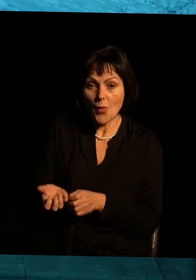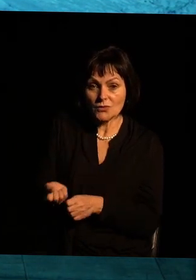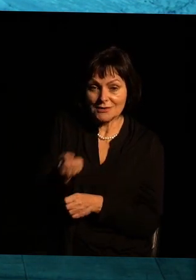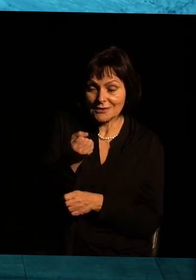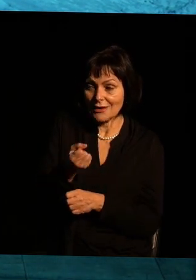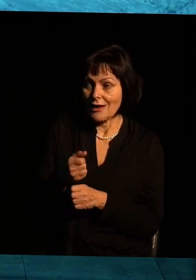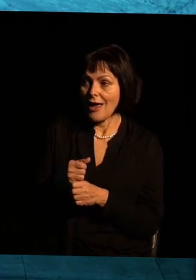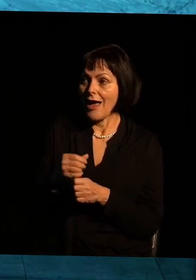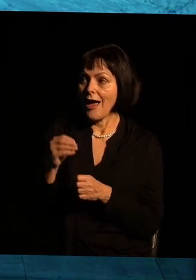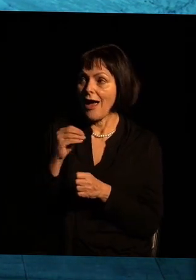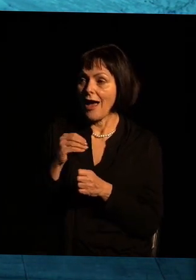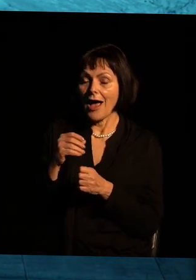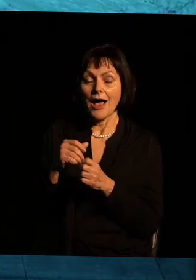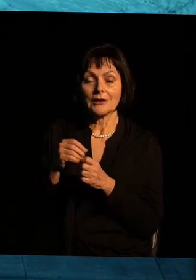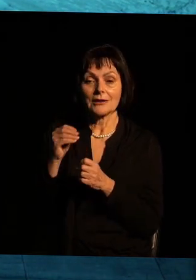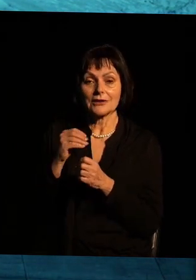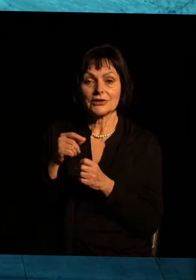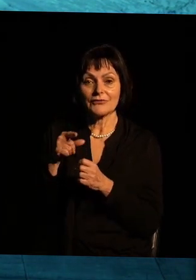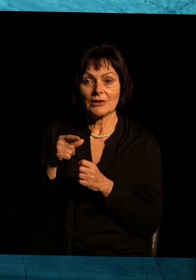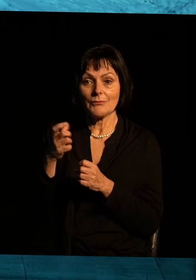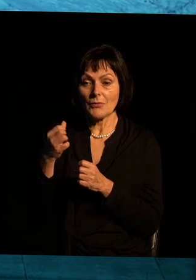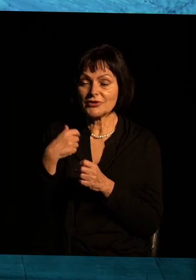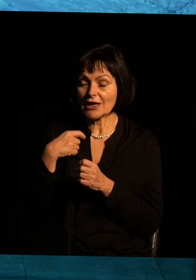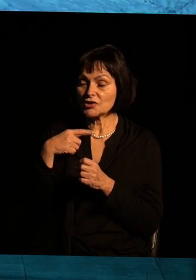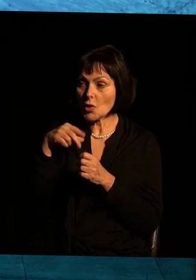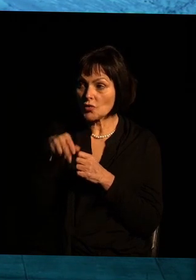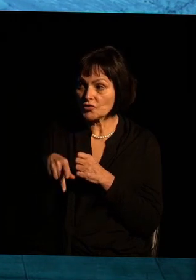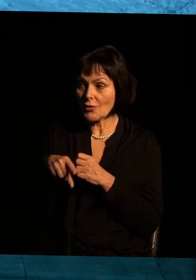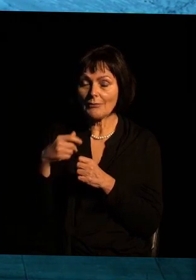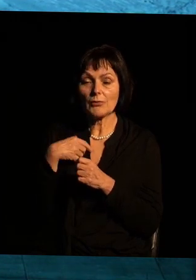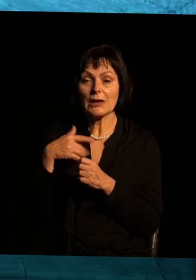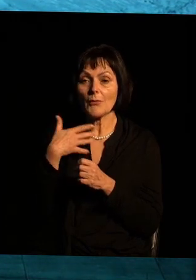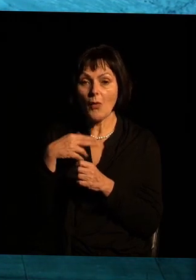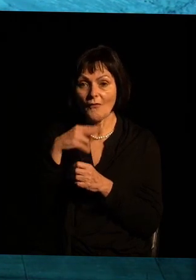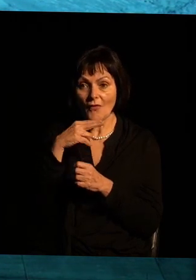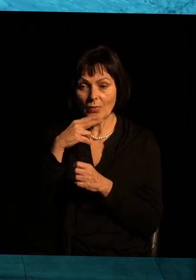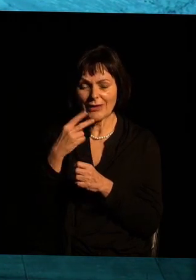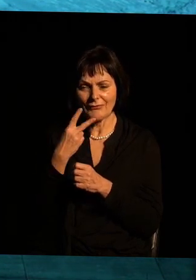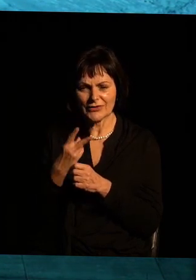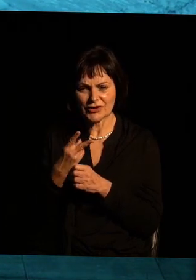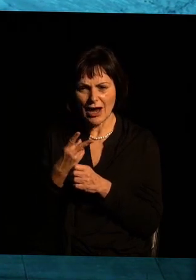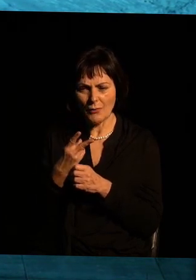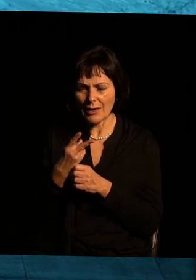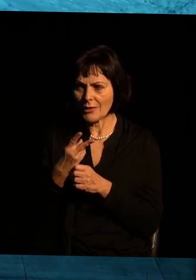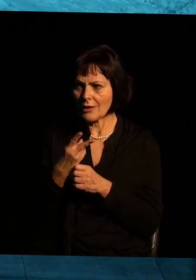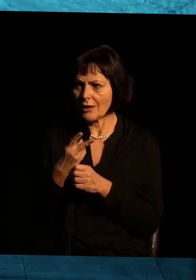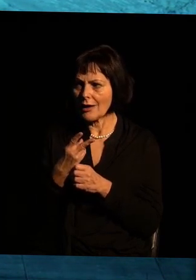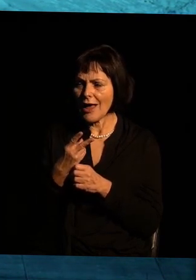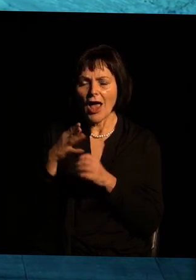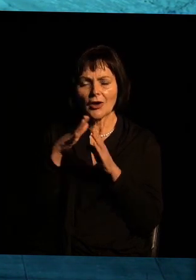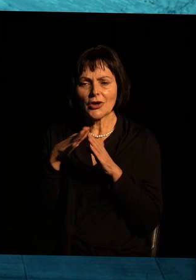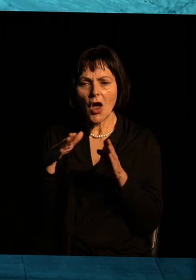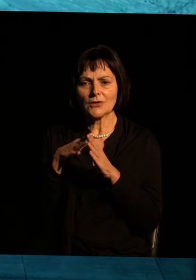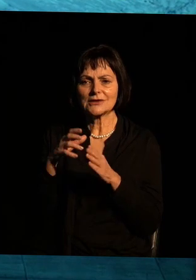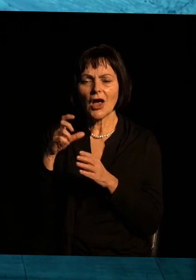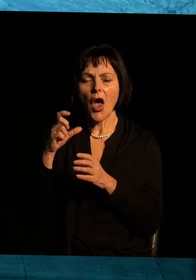trudnościach. A jeszcze właśnie w tym momencie, jak schodziłem, byliśmy odwodnieni i też widziałem kiosk taki